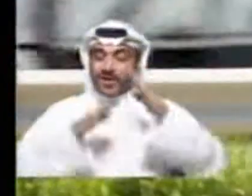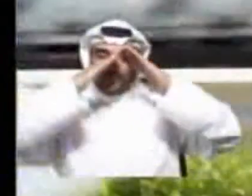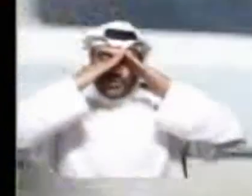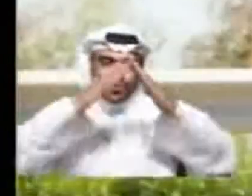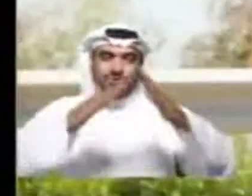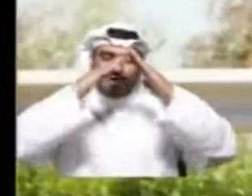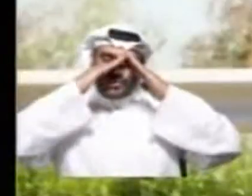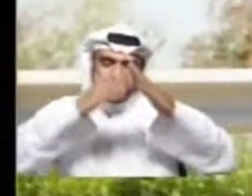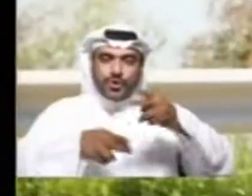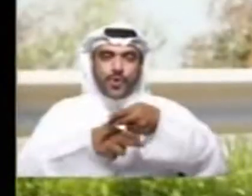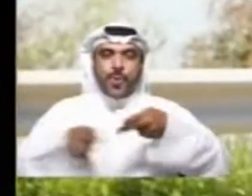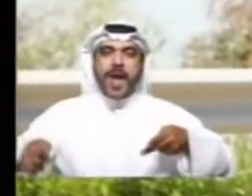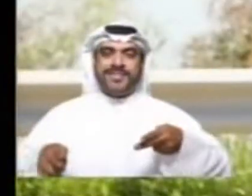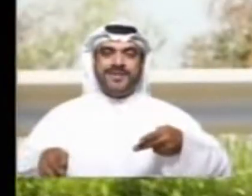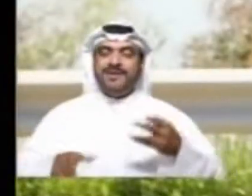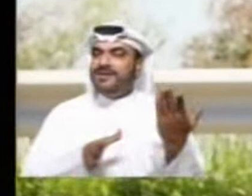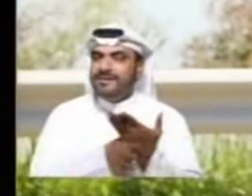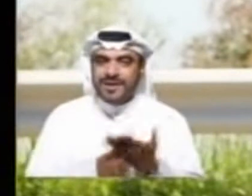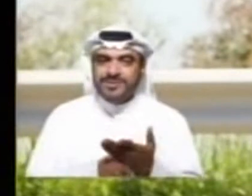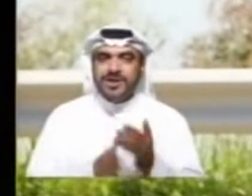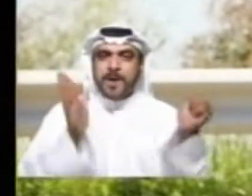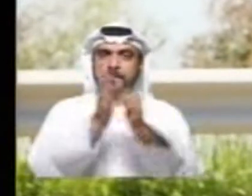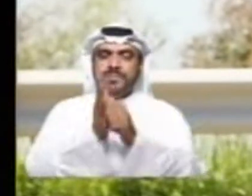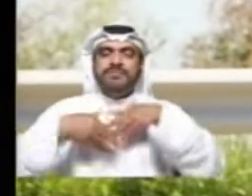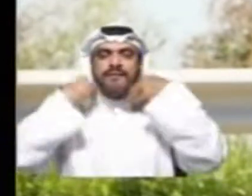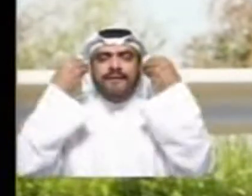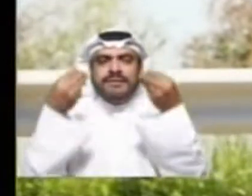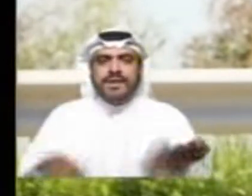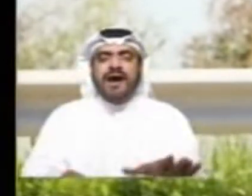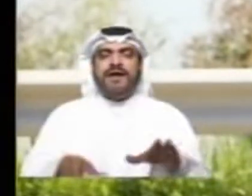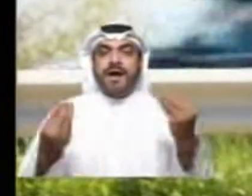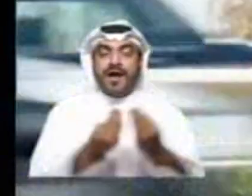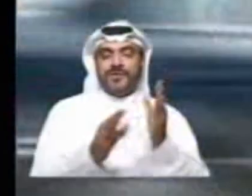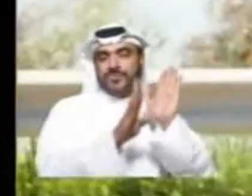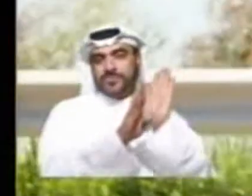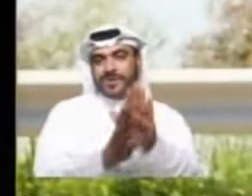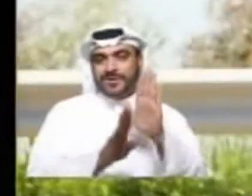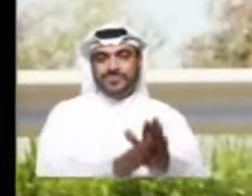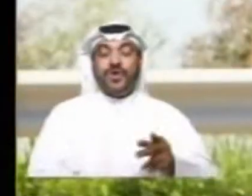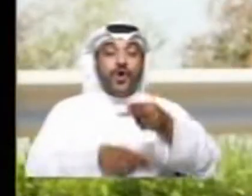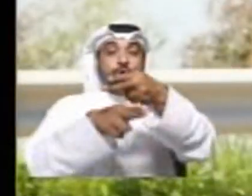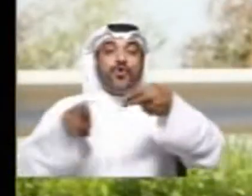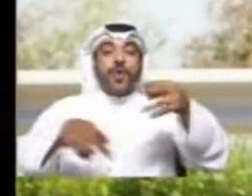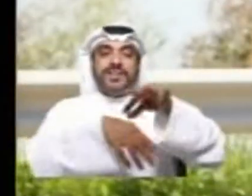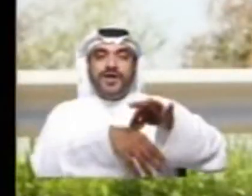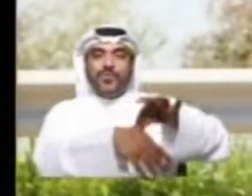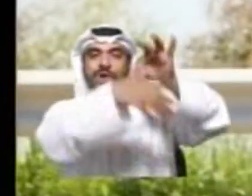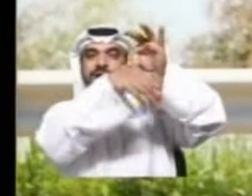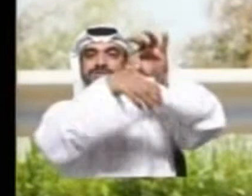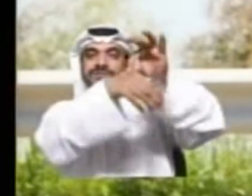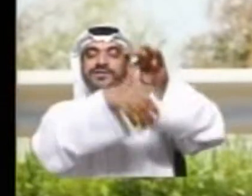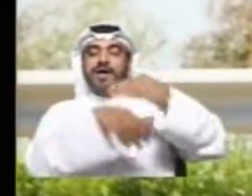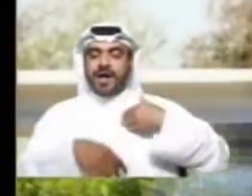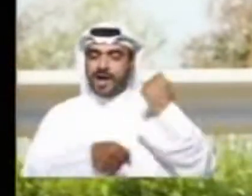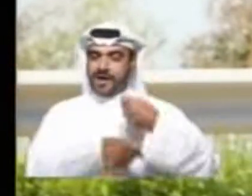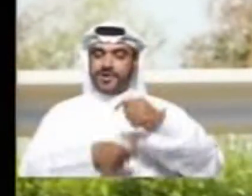الواقع مع أناس تعرضت منازلهم إلى الدمار، ووقفوا معهم جنبا إلى جنب وهم يقولوا شعار الإنسانية ونحن